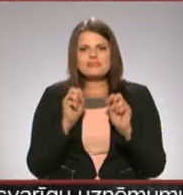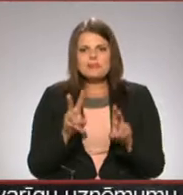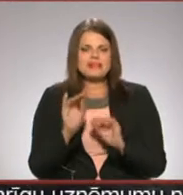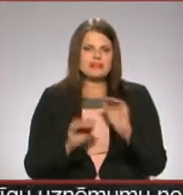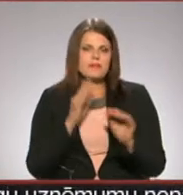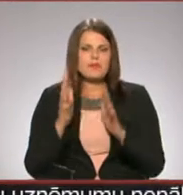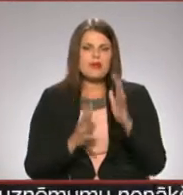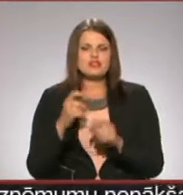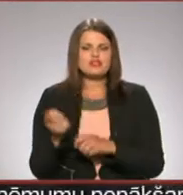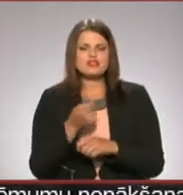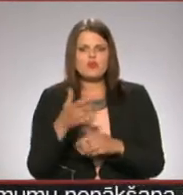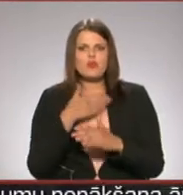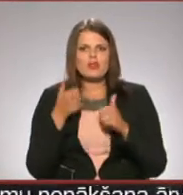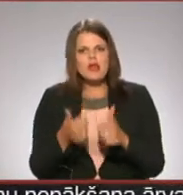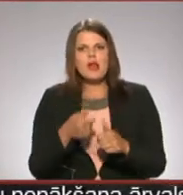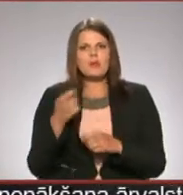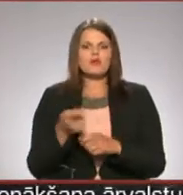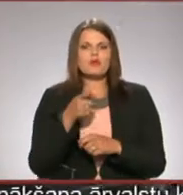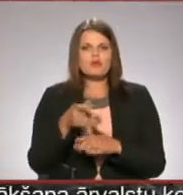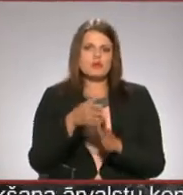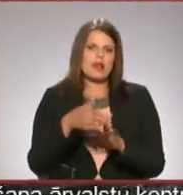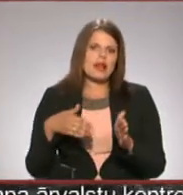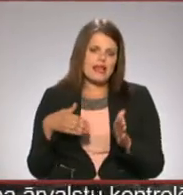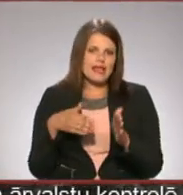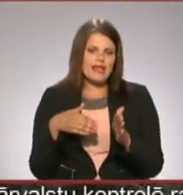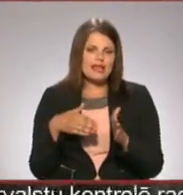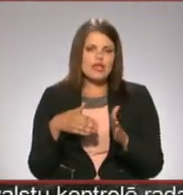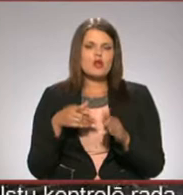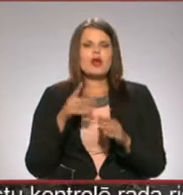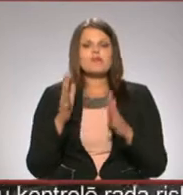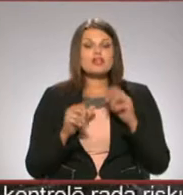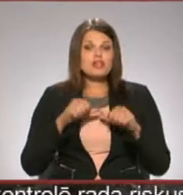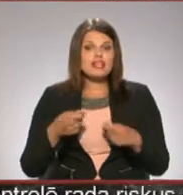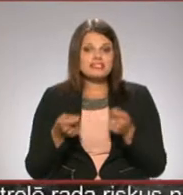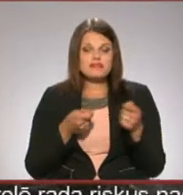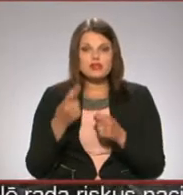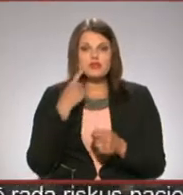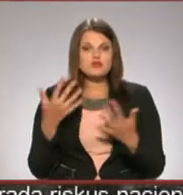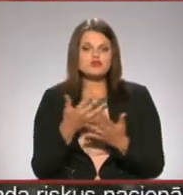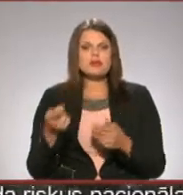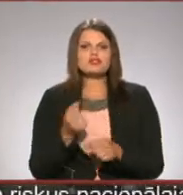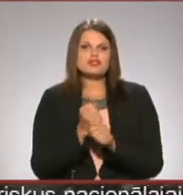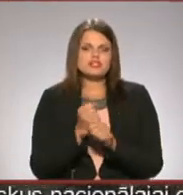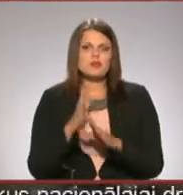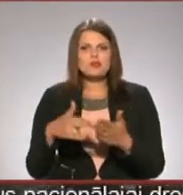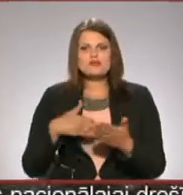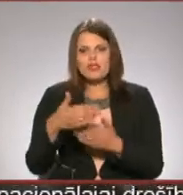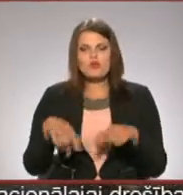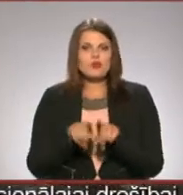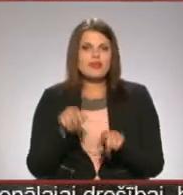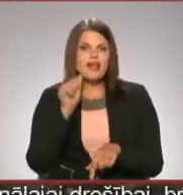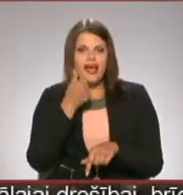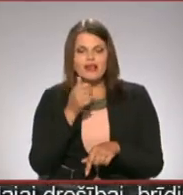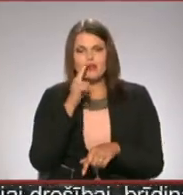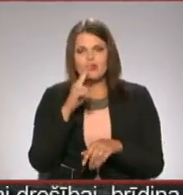aprīkots meža dzēšanam. Viņš tur ļoti labi nodzēs to fronts līniju. Nīcas meža dienesta vadītājs prognozē, ka dzēšanas darbi būs jāturpina arī rīt un vēl